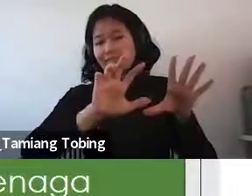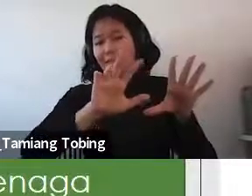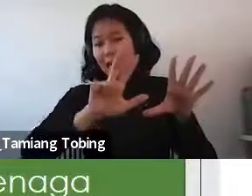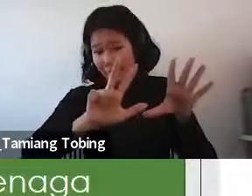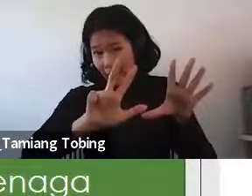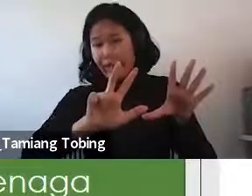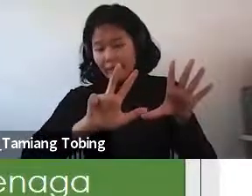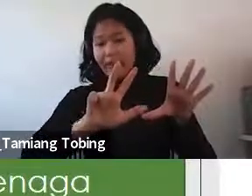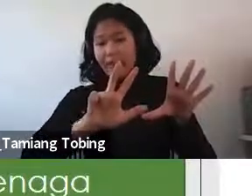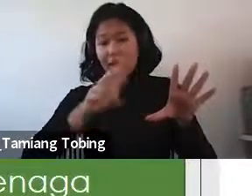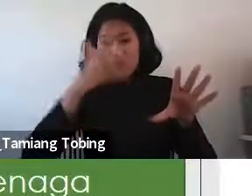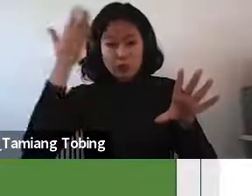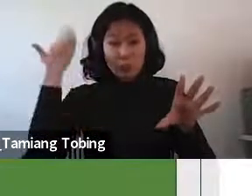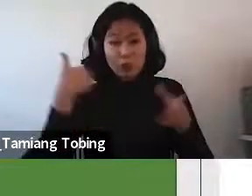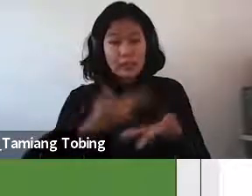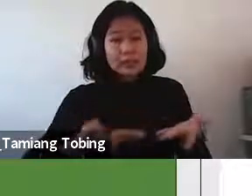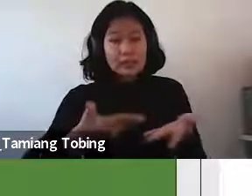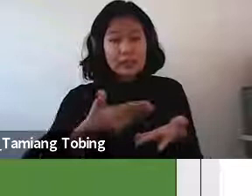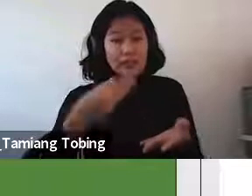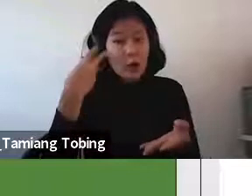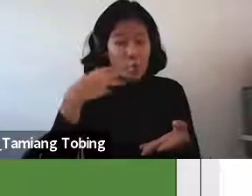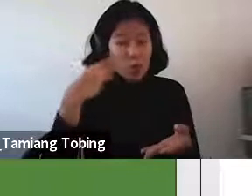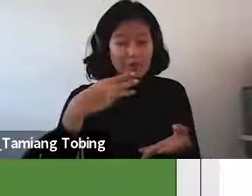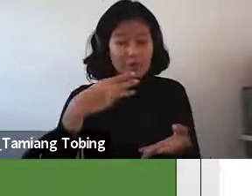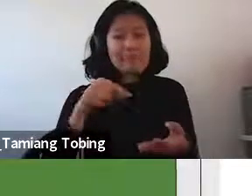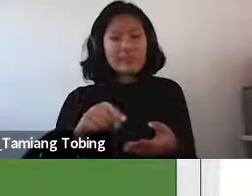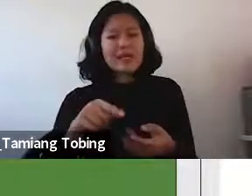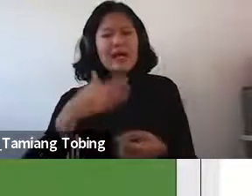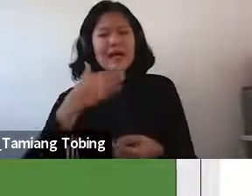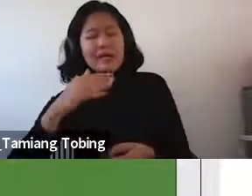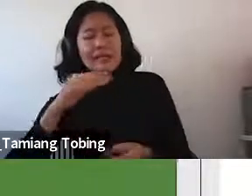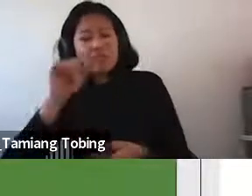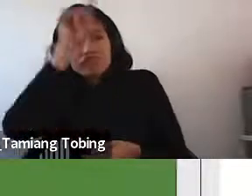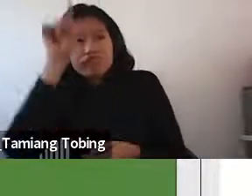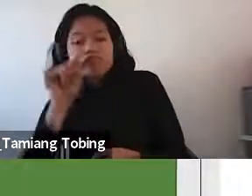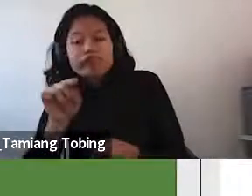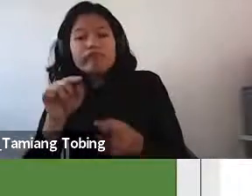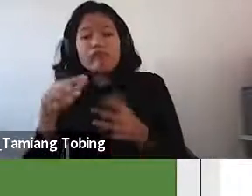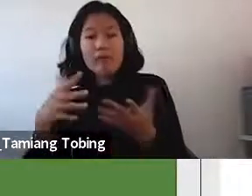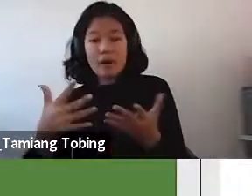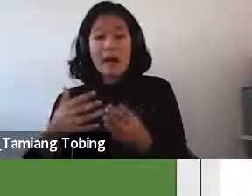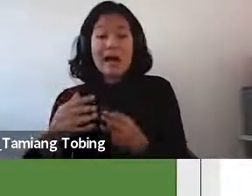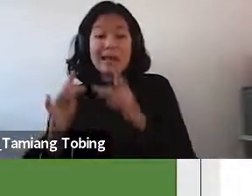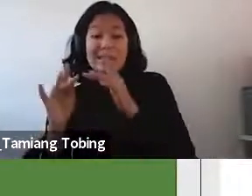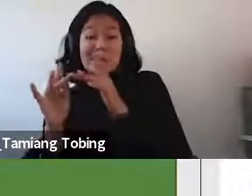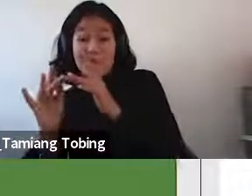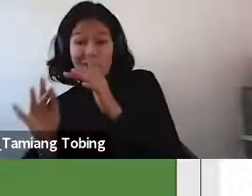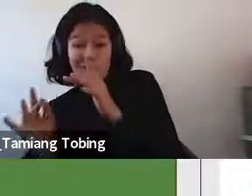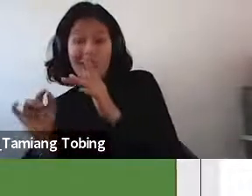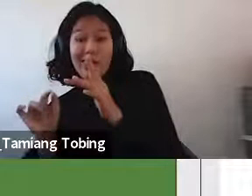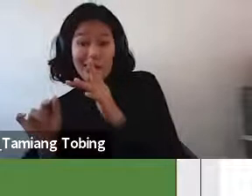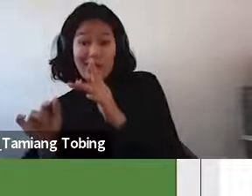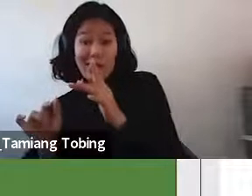1998 ya. Sehingga pertanyaan besarnya adalah apakah sektor informal ini